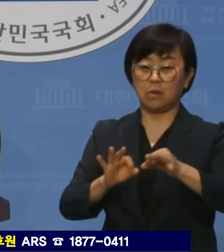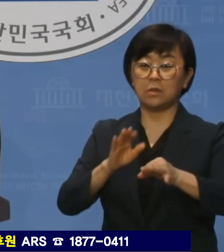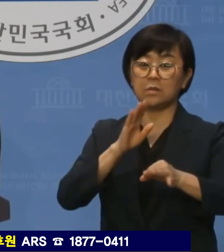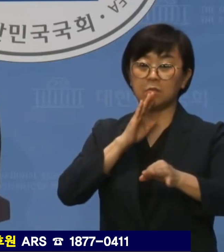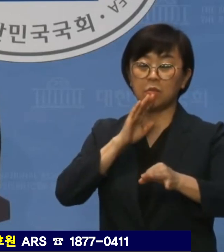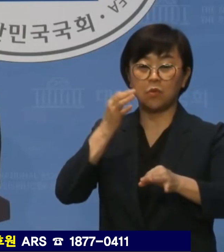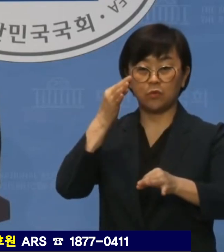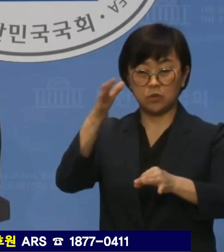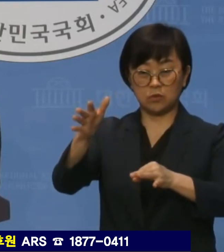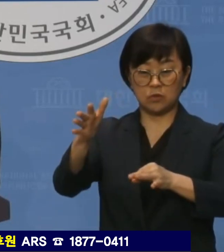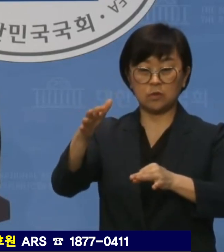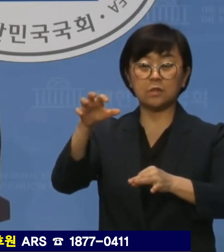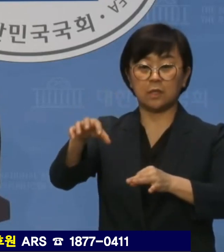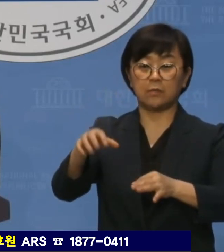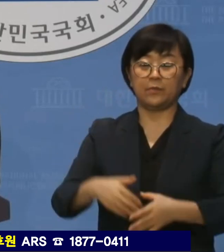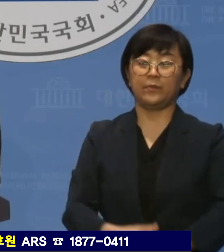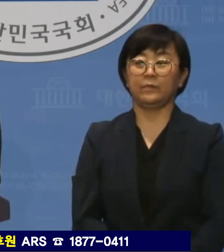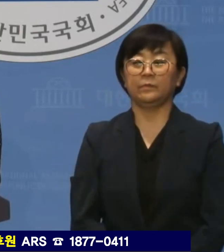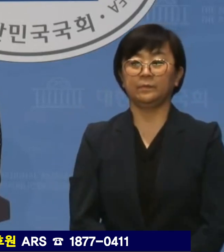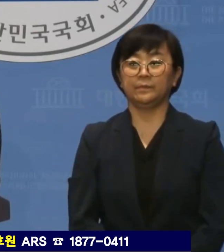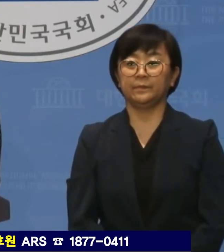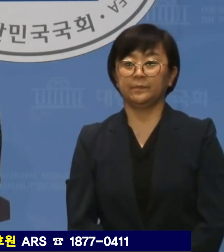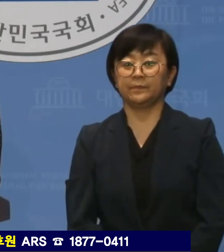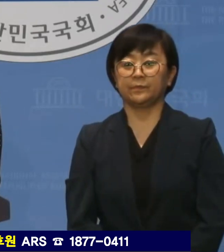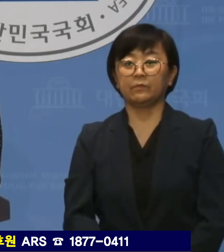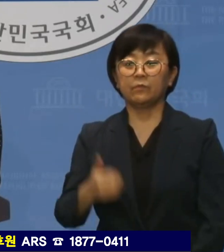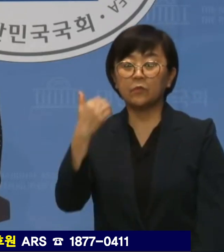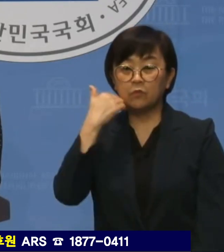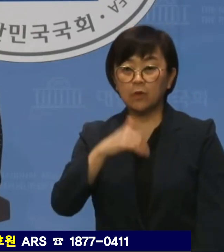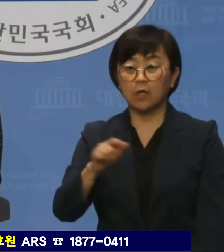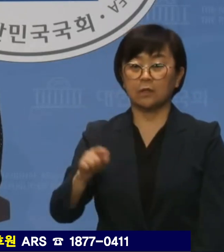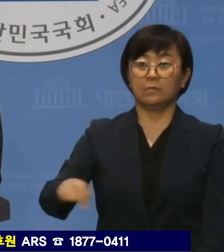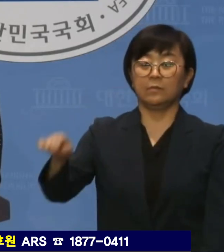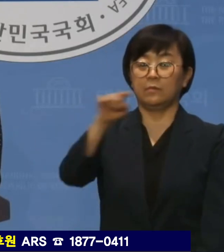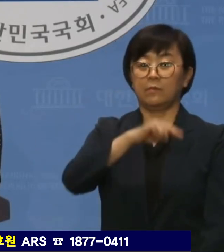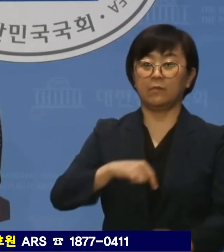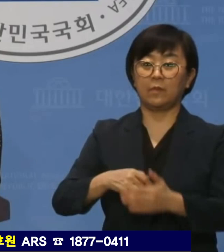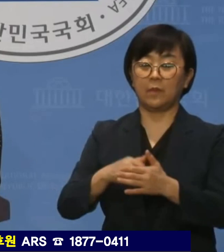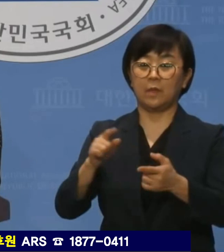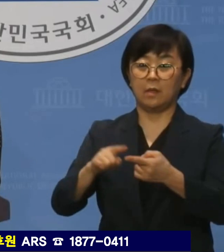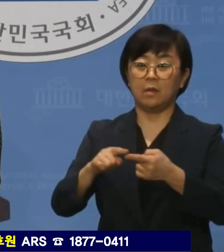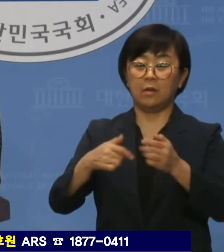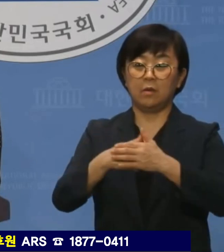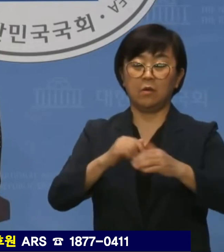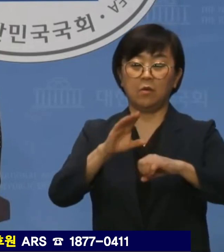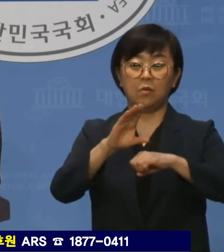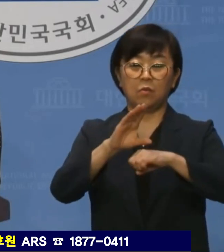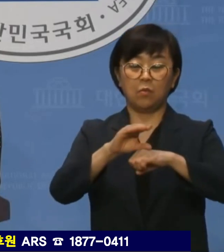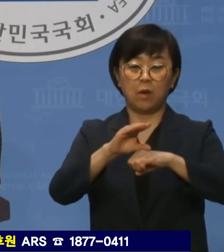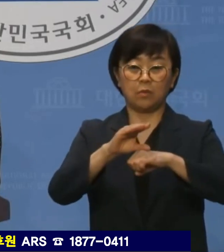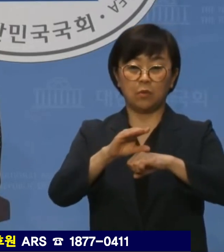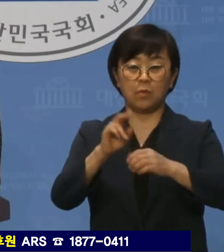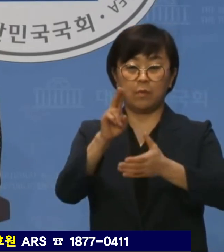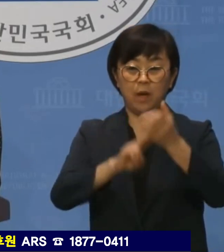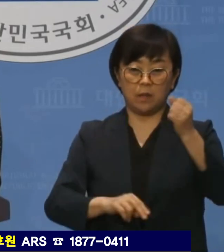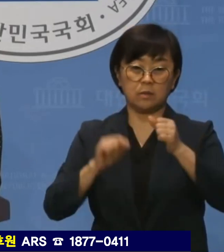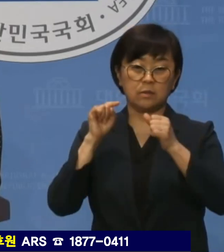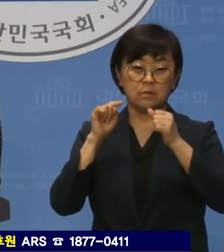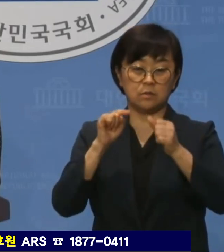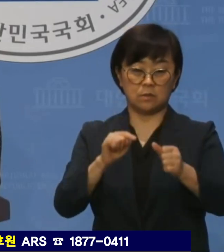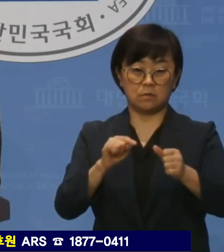폐허를 보여주고 있습니다. 대체 누가 이들에게 준공영방송을 서둘러